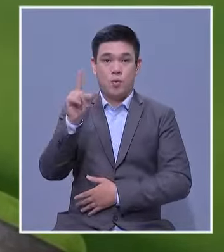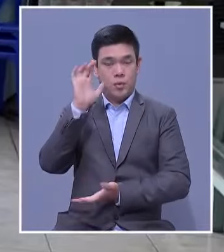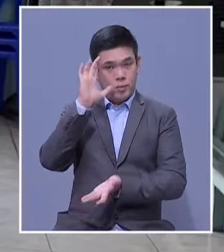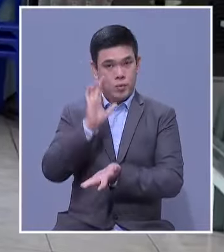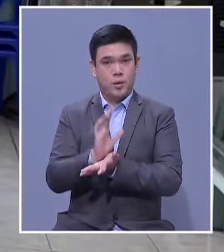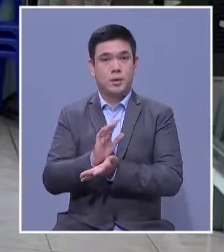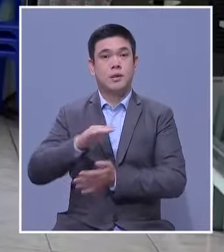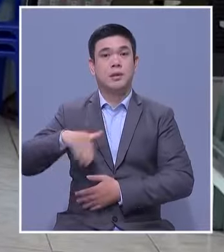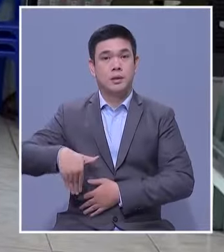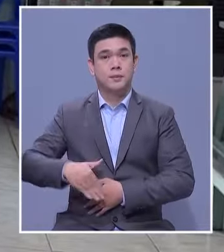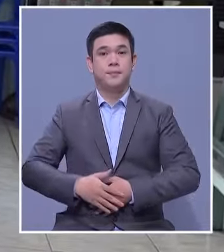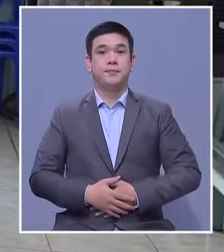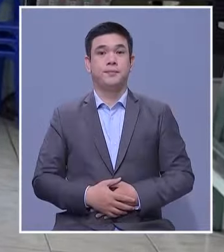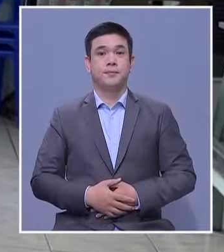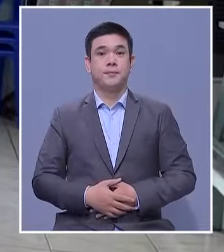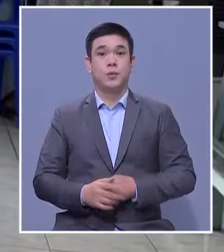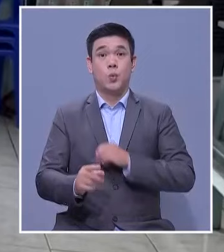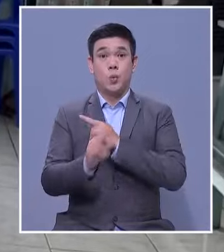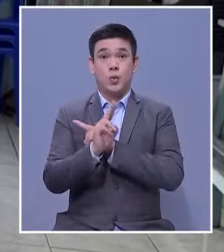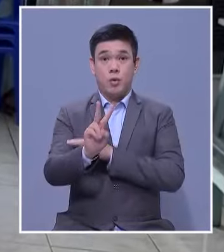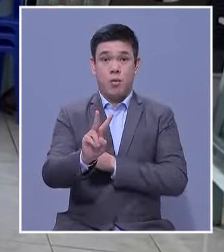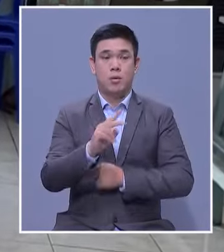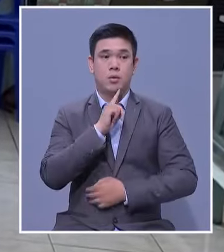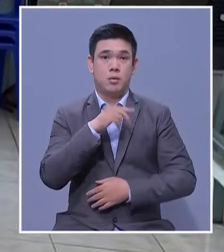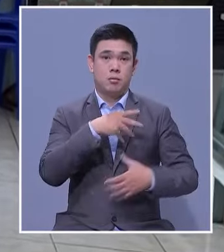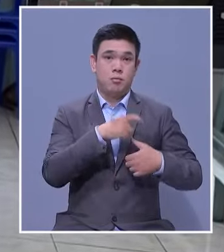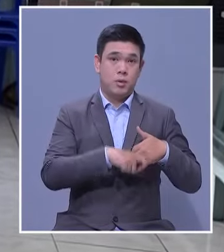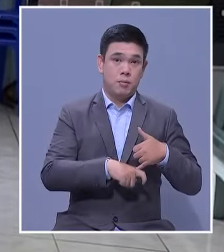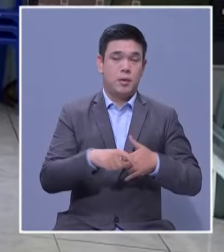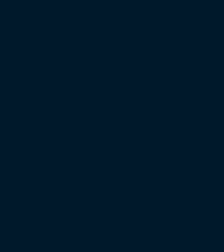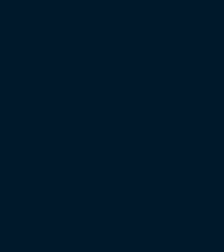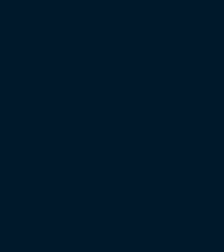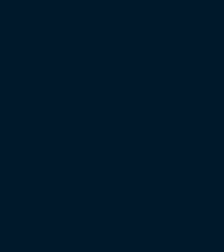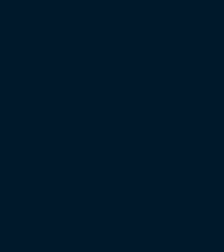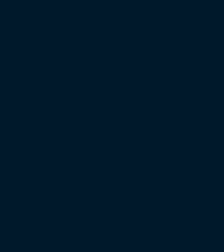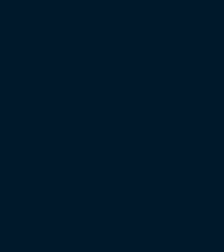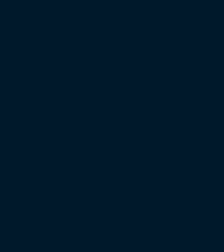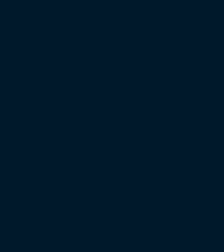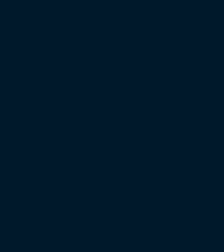ในภายหลังนะครับ เป็นตำรวจโดนโทษ2เท่านะคะทั้งทางวินัยแล้วก็อาญาด้วยค่ะ